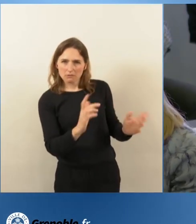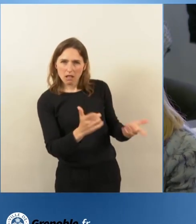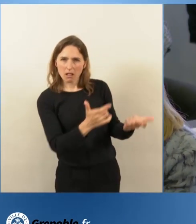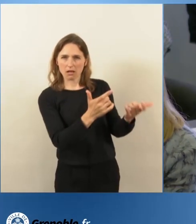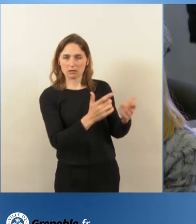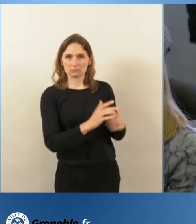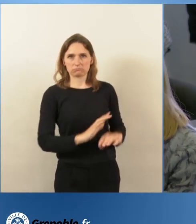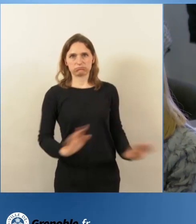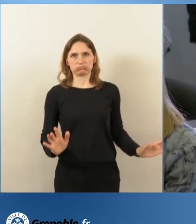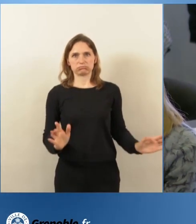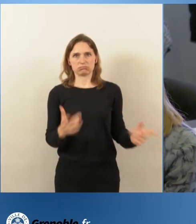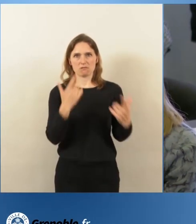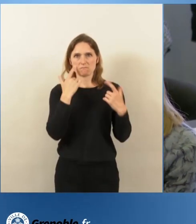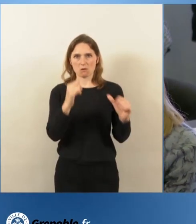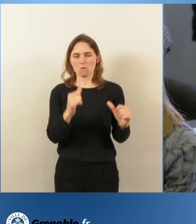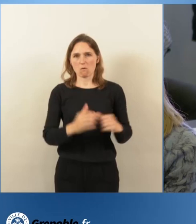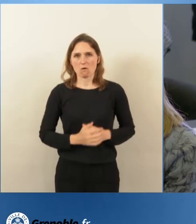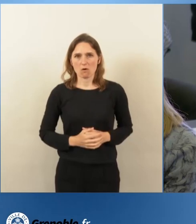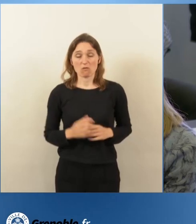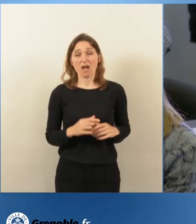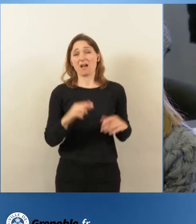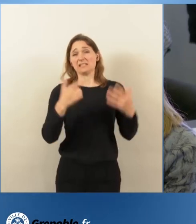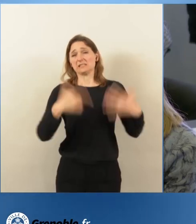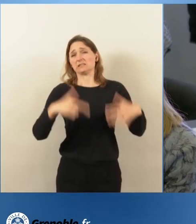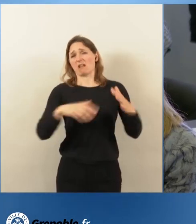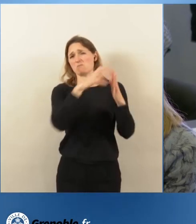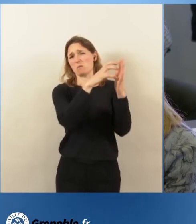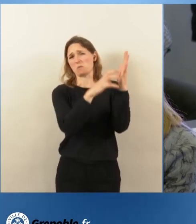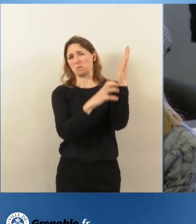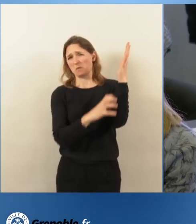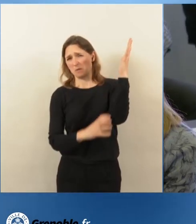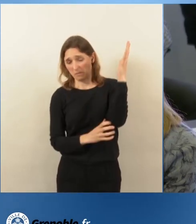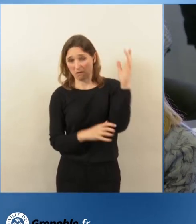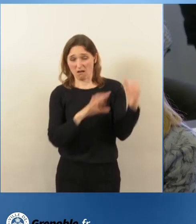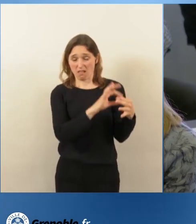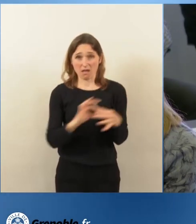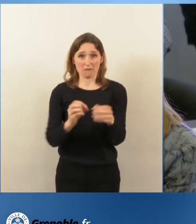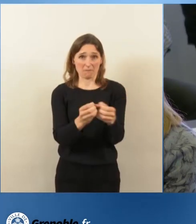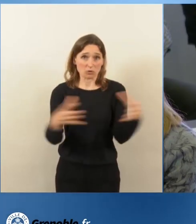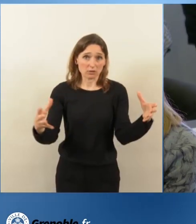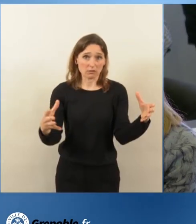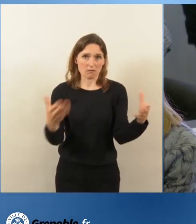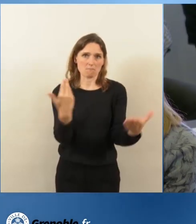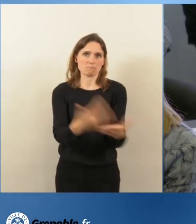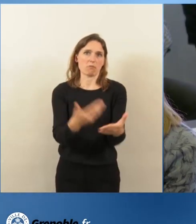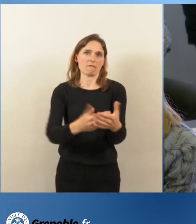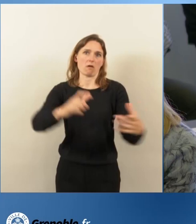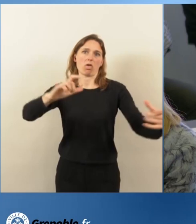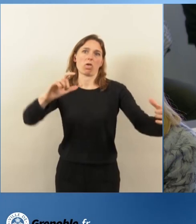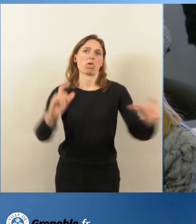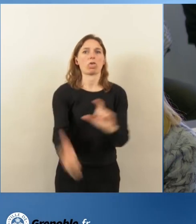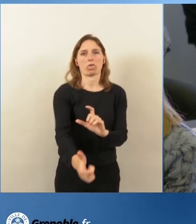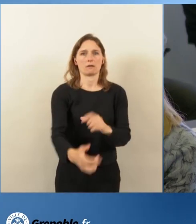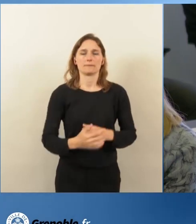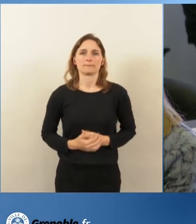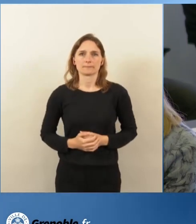alors c'est 17 délibérations démontent que cette majorité prend l'eau d'une part que sont